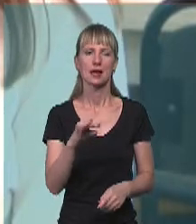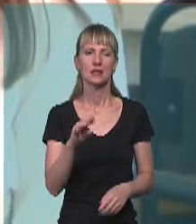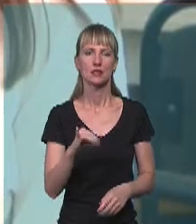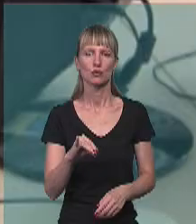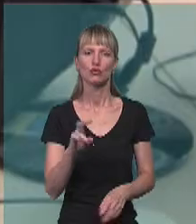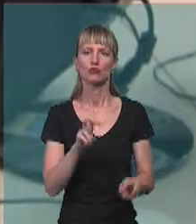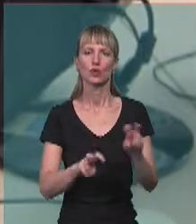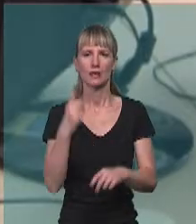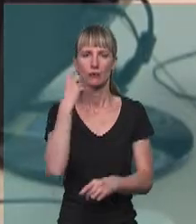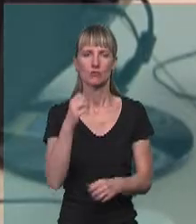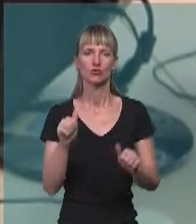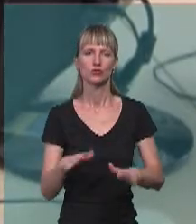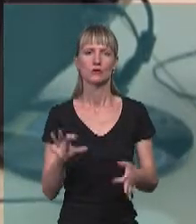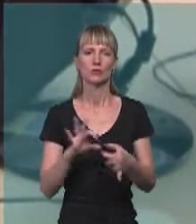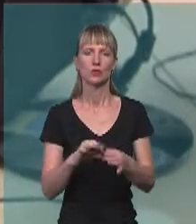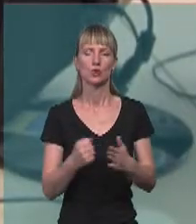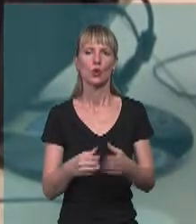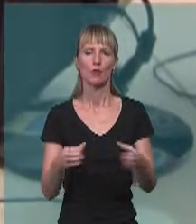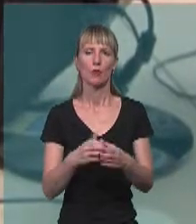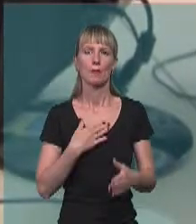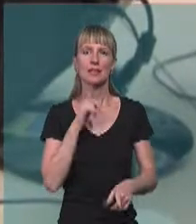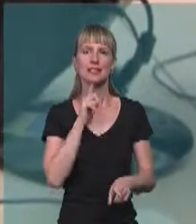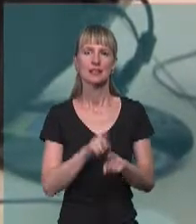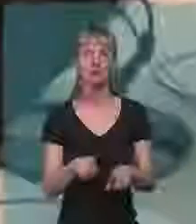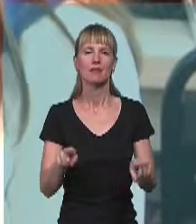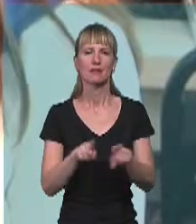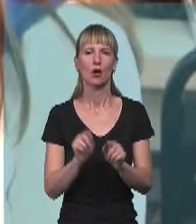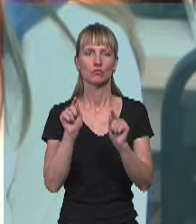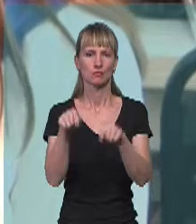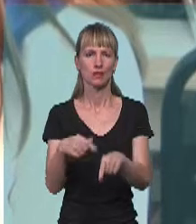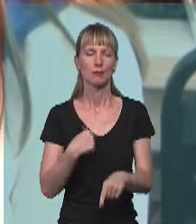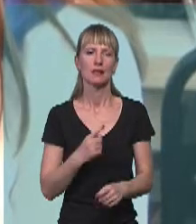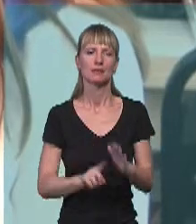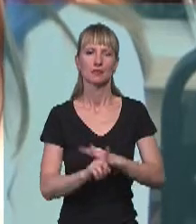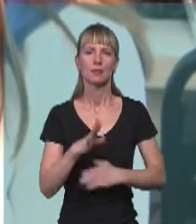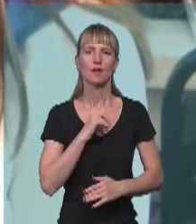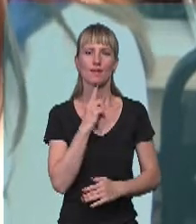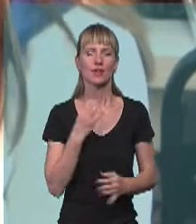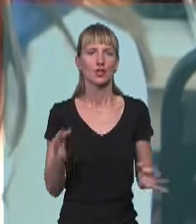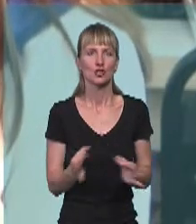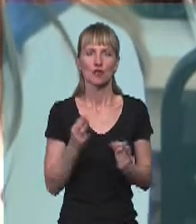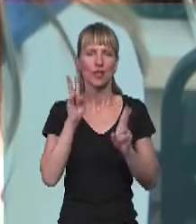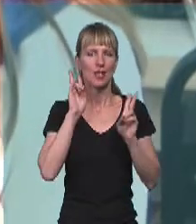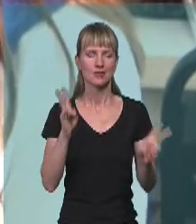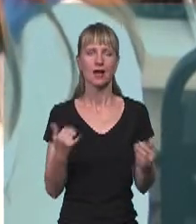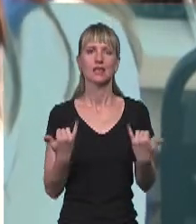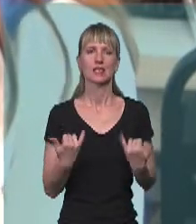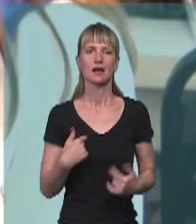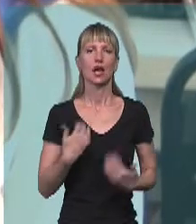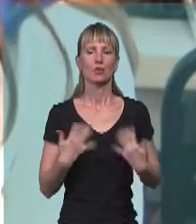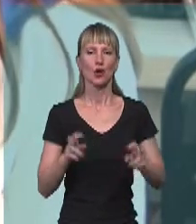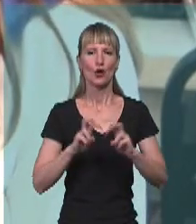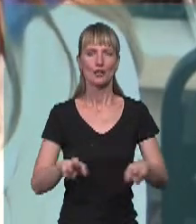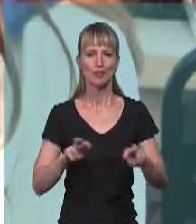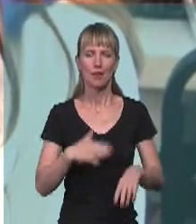інформацію. Вирішила долучитися до команди, бо моя сестра також в ній. Спочатку мені було важко, бо я нічого не знала. А зараз я вже